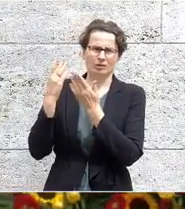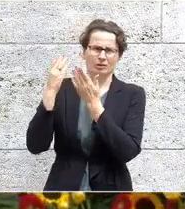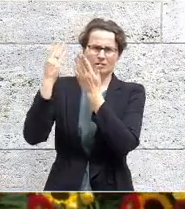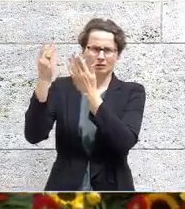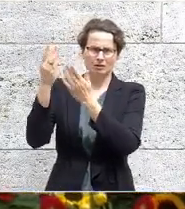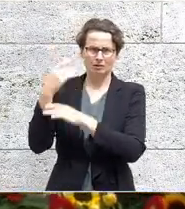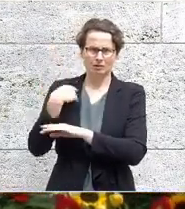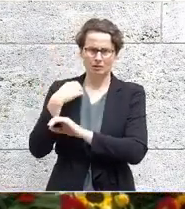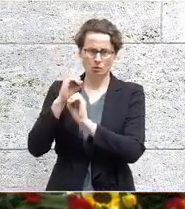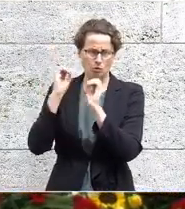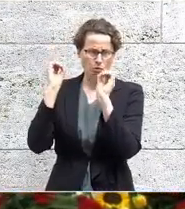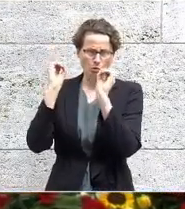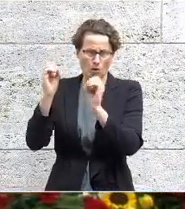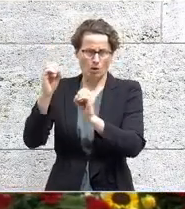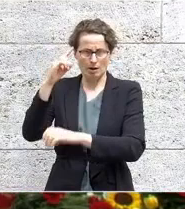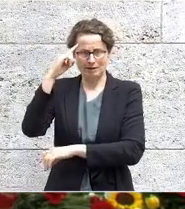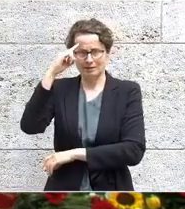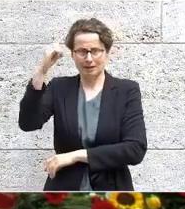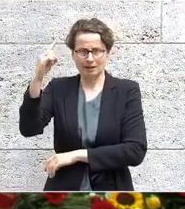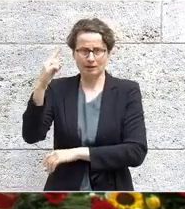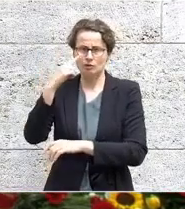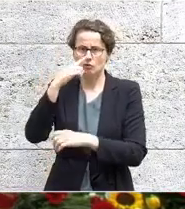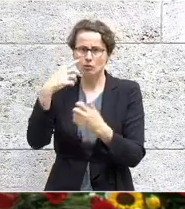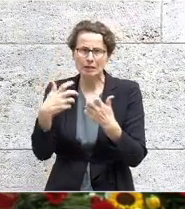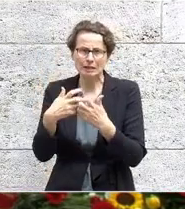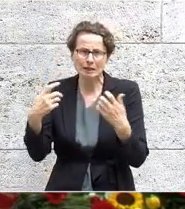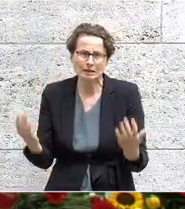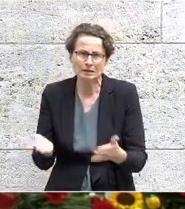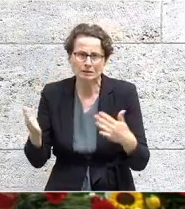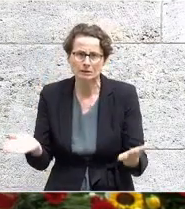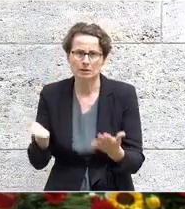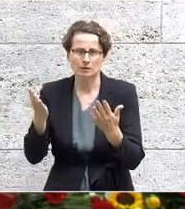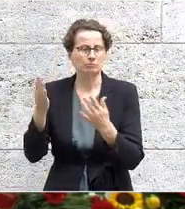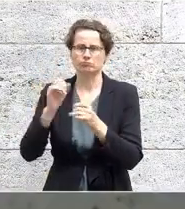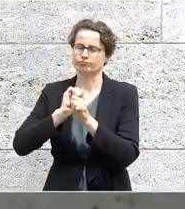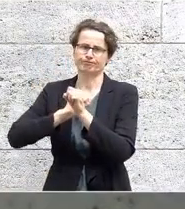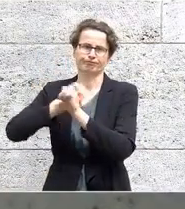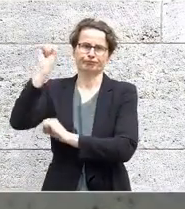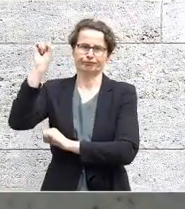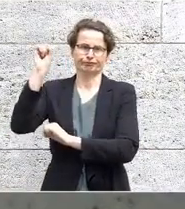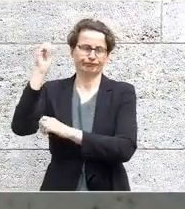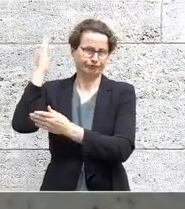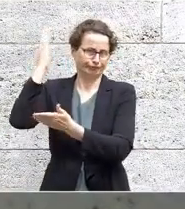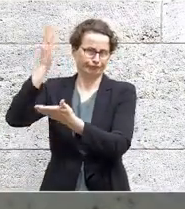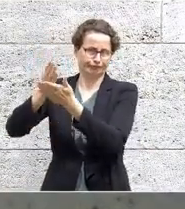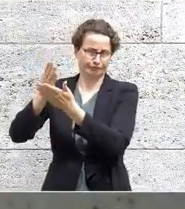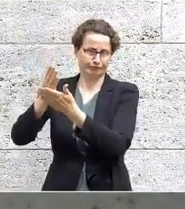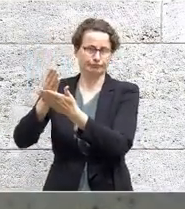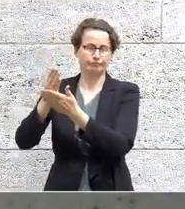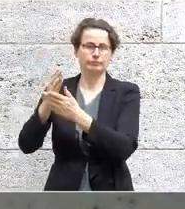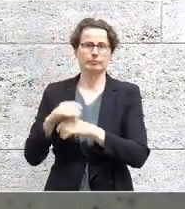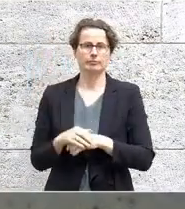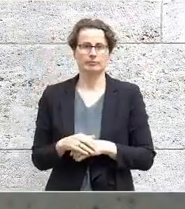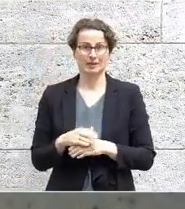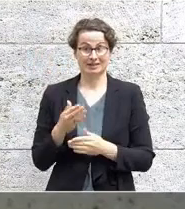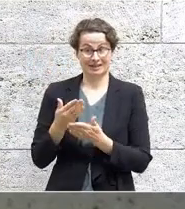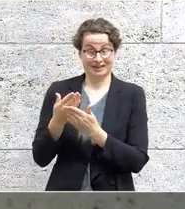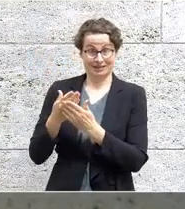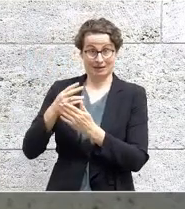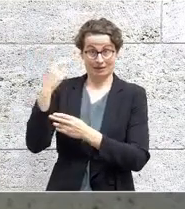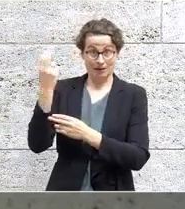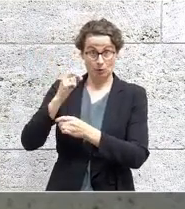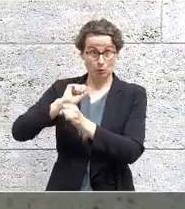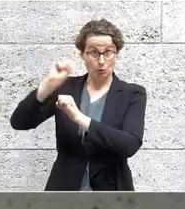und vernichtenden Kriegstreiben Hitlers zu widersetzen und dieses mit ihrem